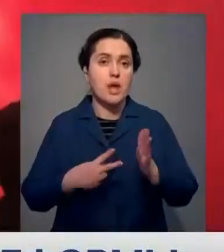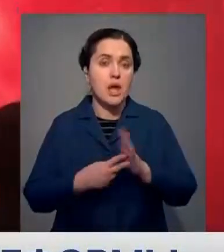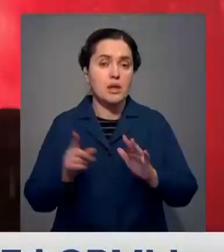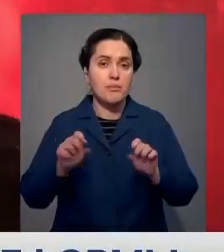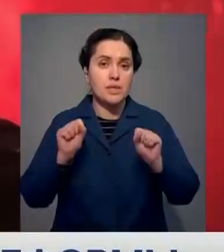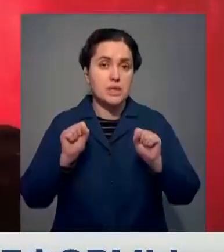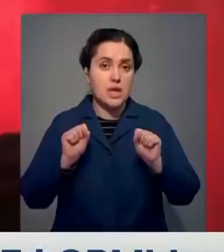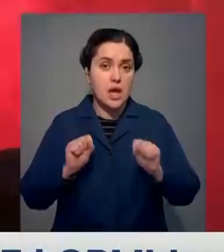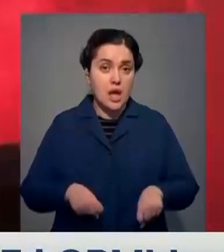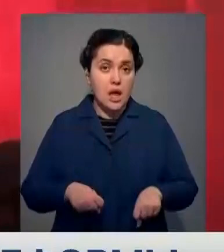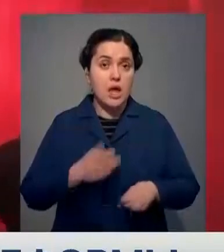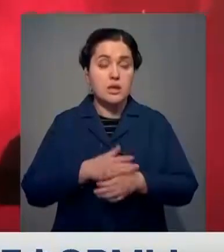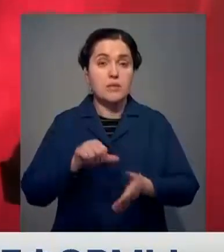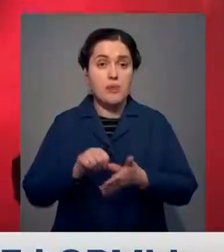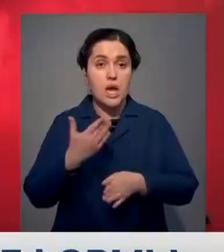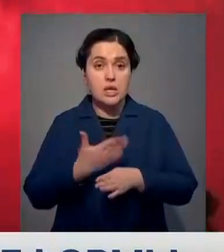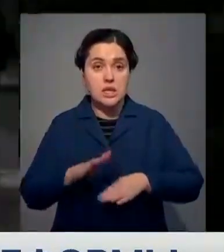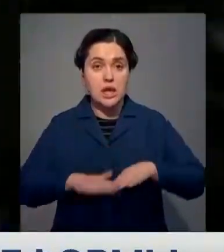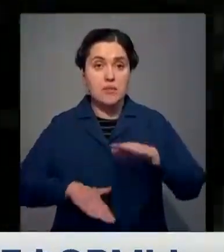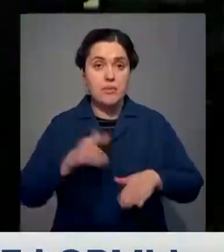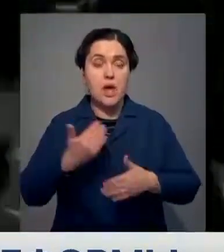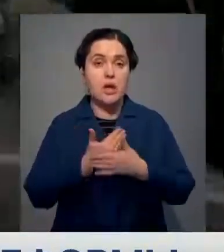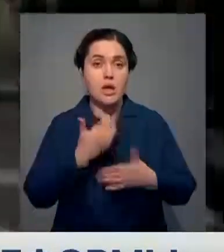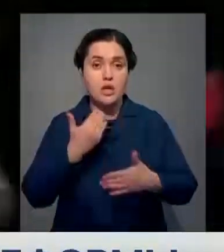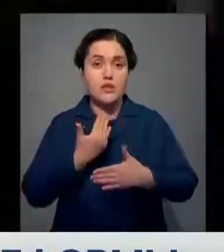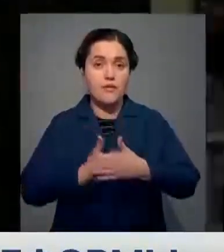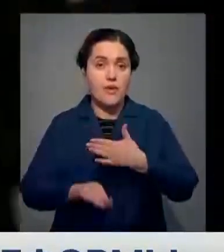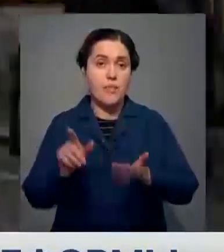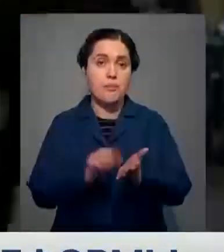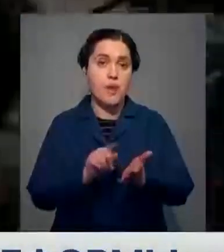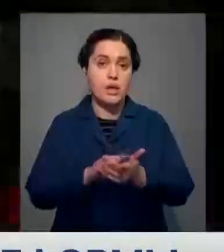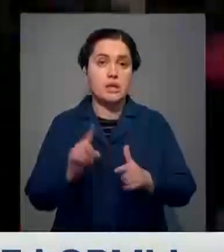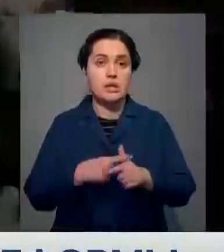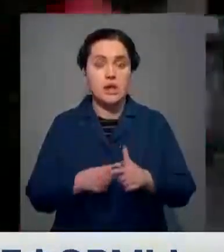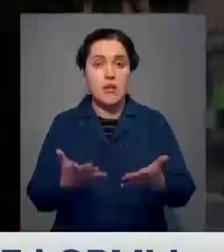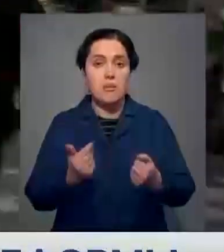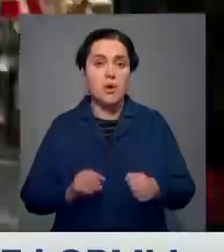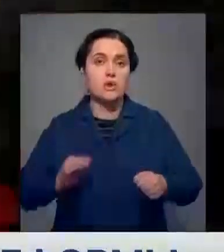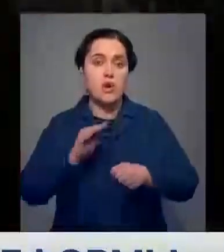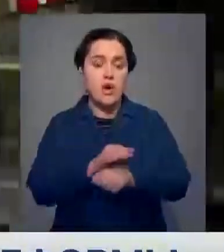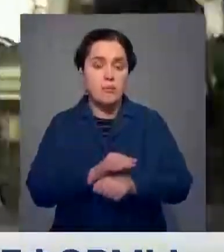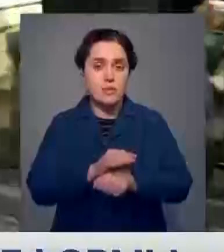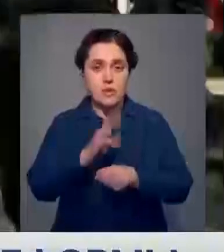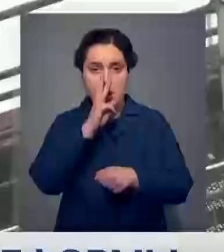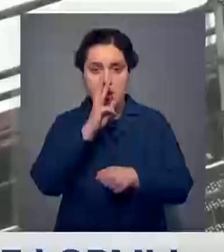схем. Они позволяют представителям отдельных профессий раньше выходить на пенсию или получать повышенные выплаты.